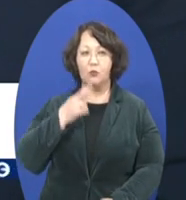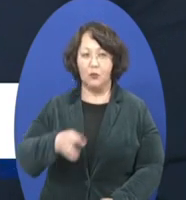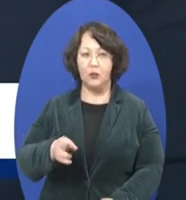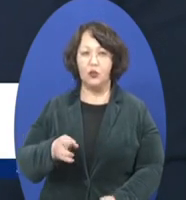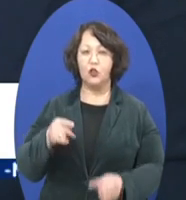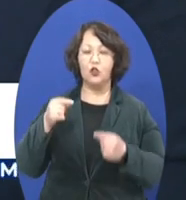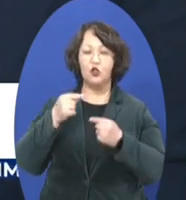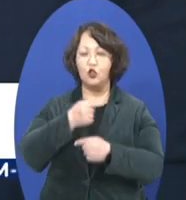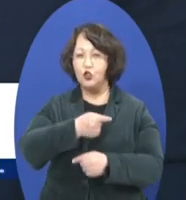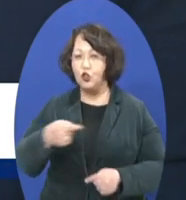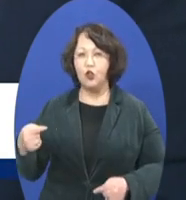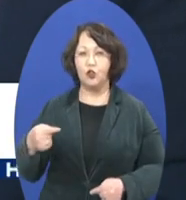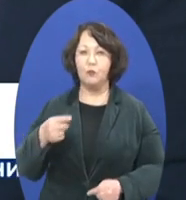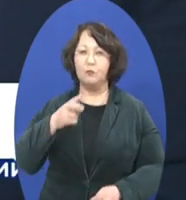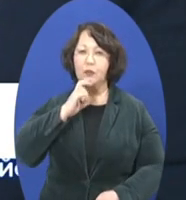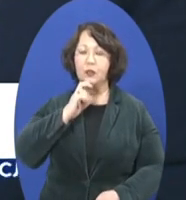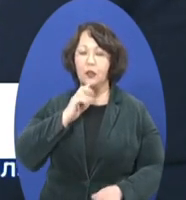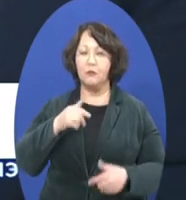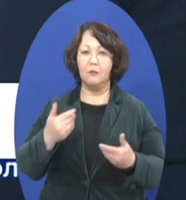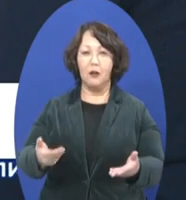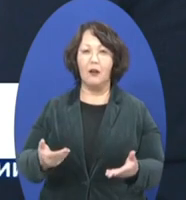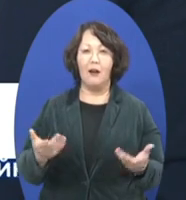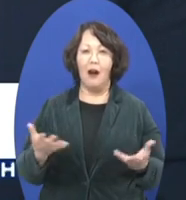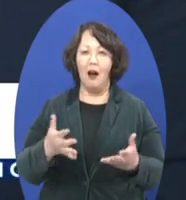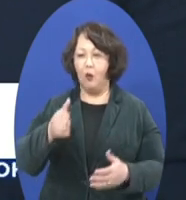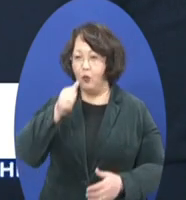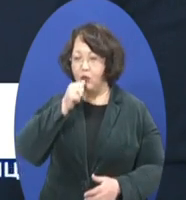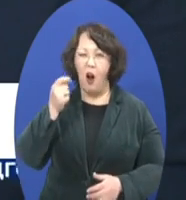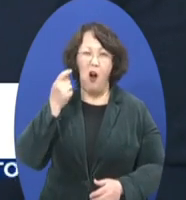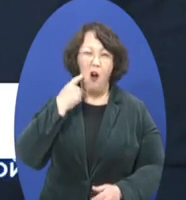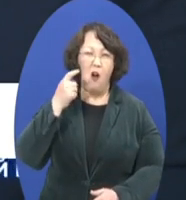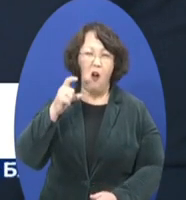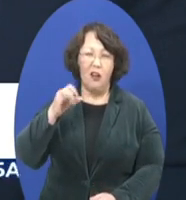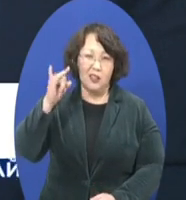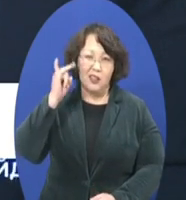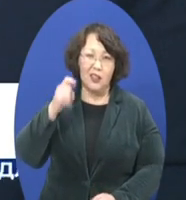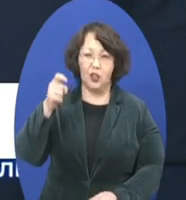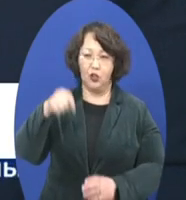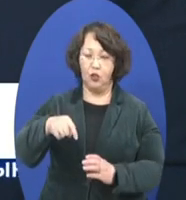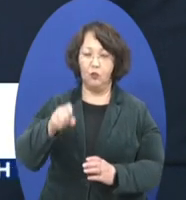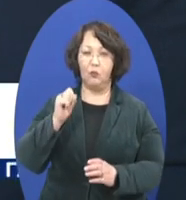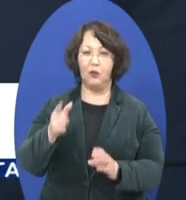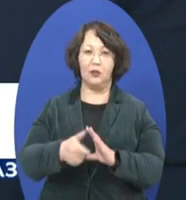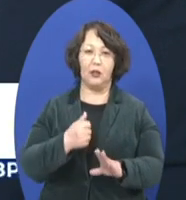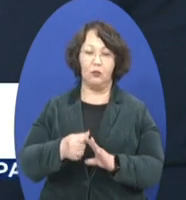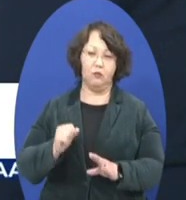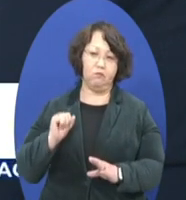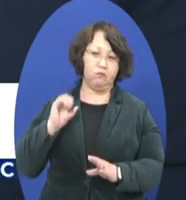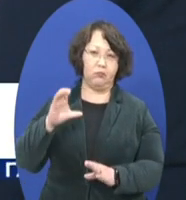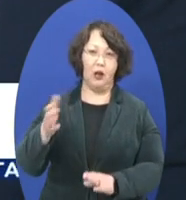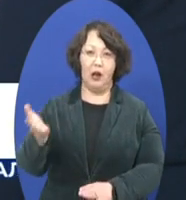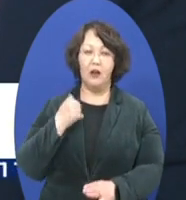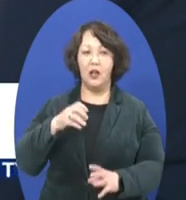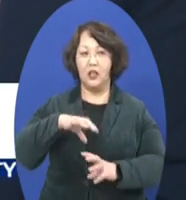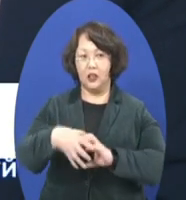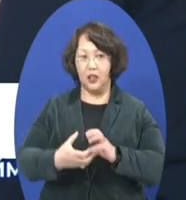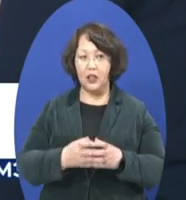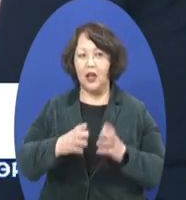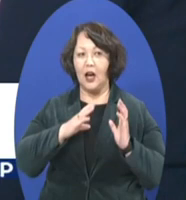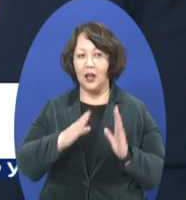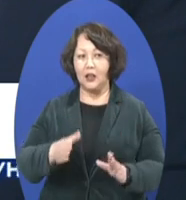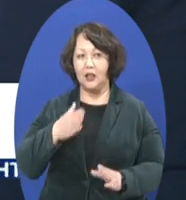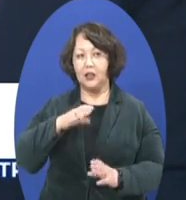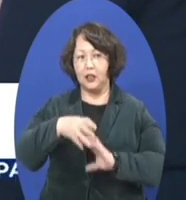бол сөргөөр нөлөөлөх ийм одоо ундааны асуудал дээр бол татвар тахгүй сөр арга байхгүй. Дэлхийн нийтийн чиг хандлагч тийм байна. Дэлхийн эрүүл